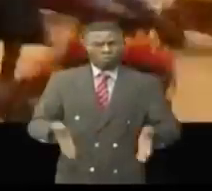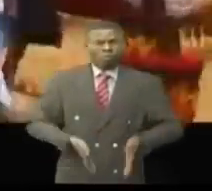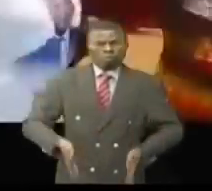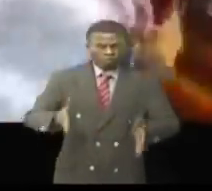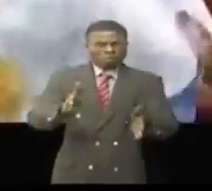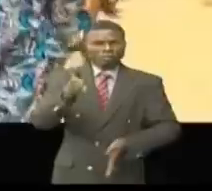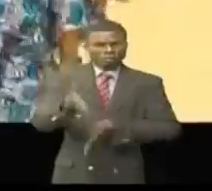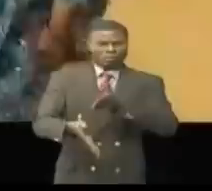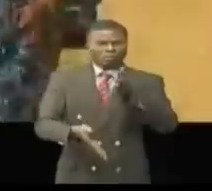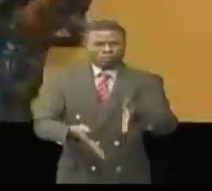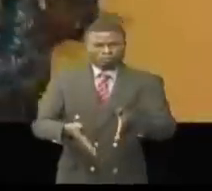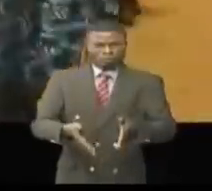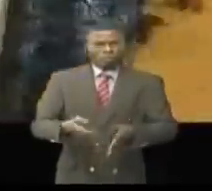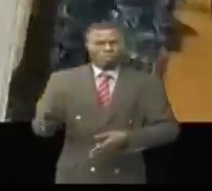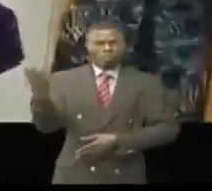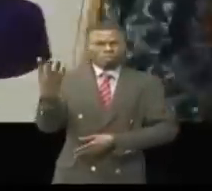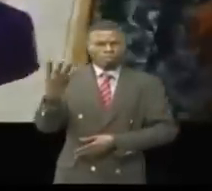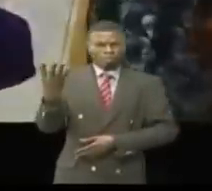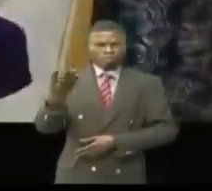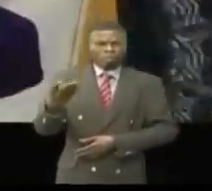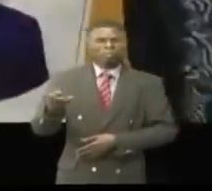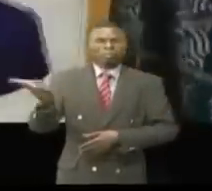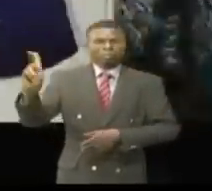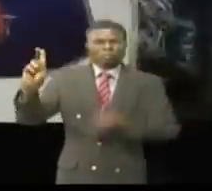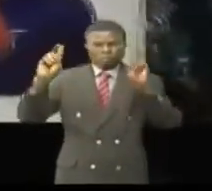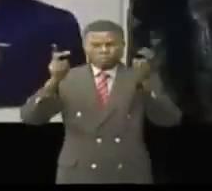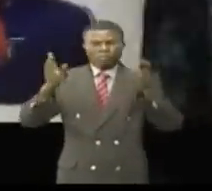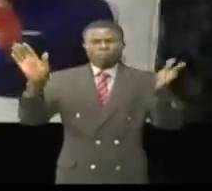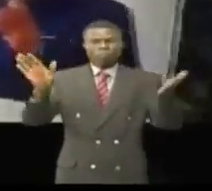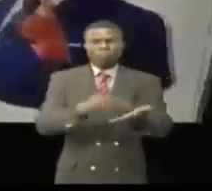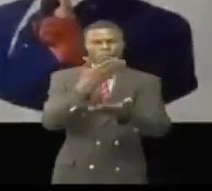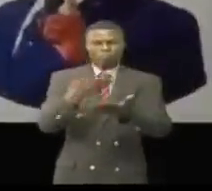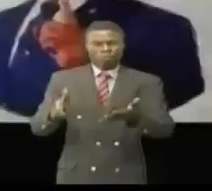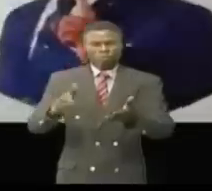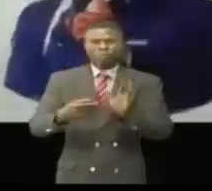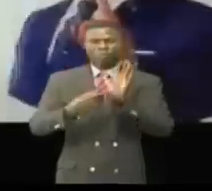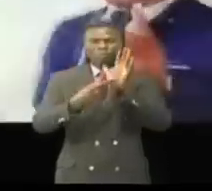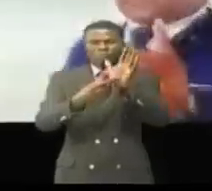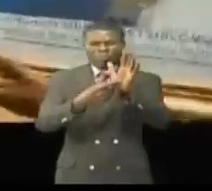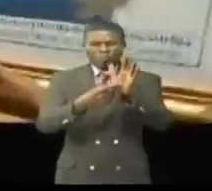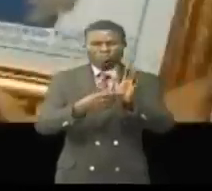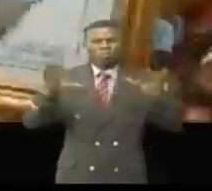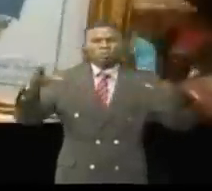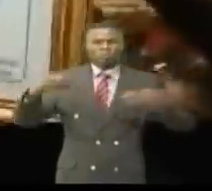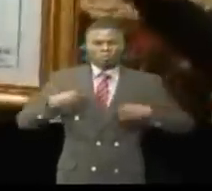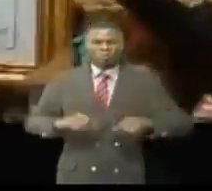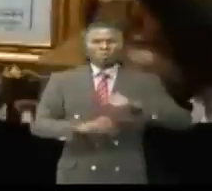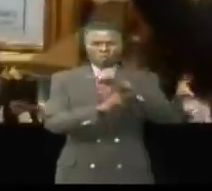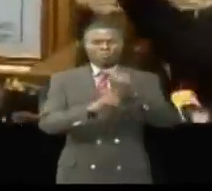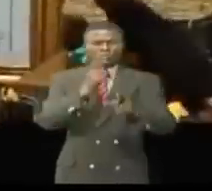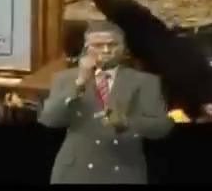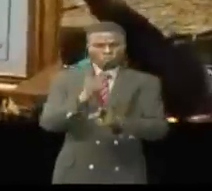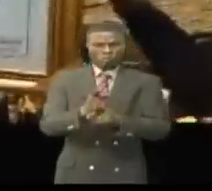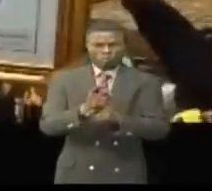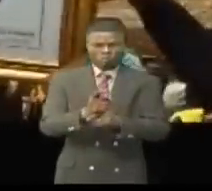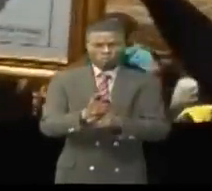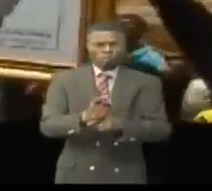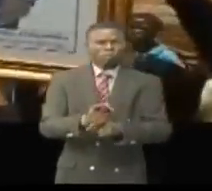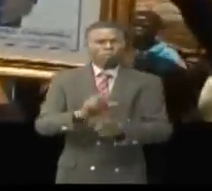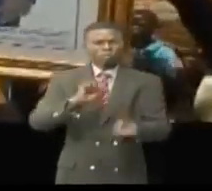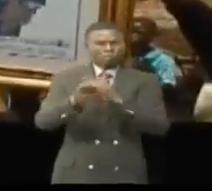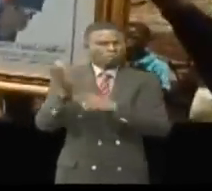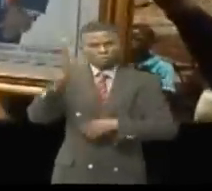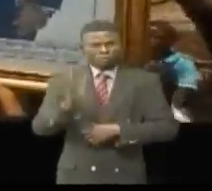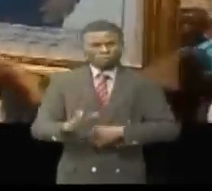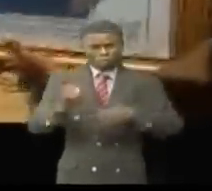artères de tous les quatre coins de la ville, scandant des chants. Expression qui confirme le soutien indéfectible et inconditionnel au